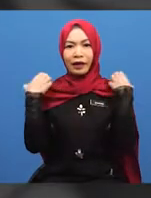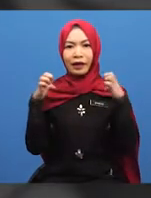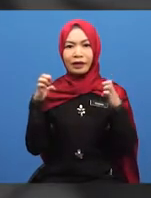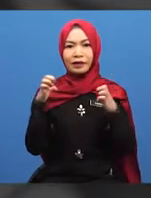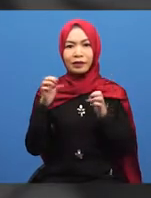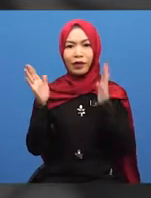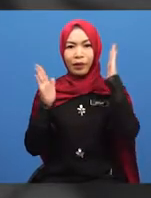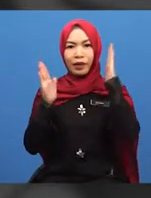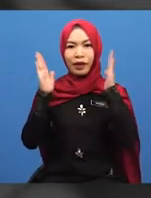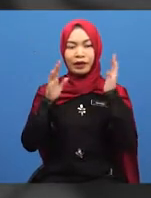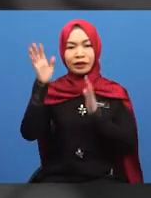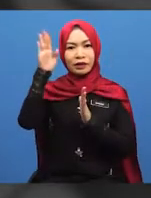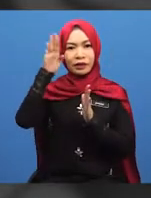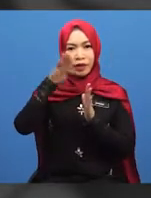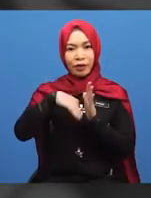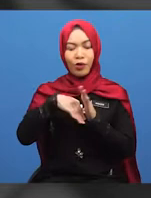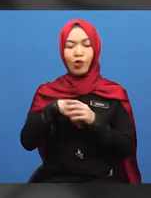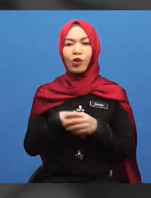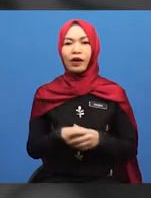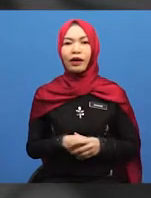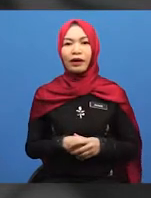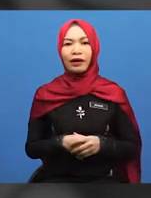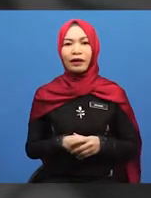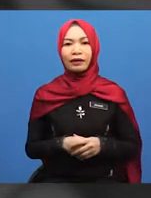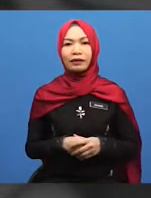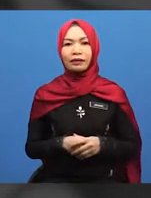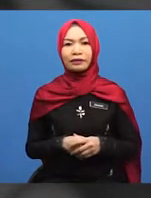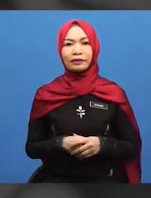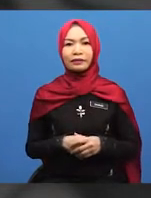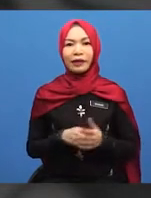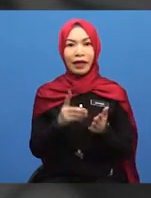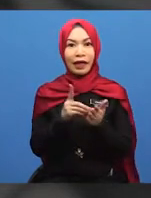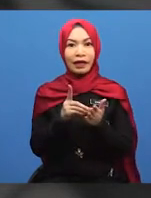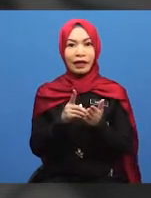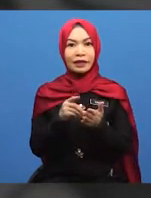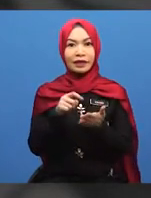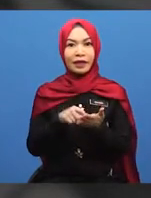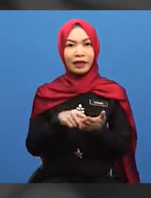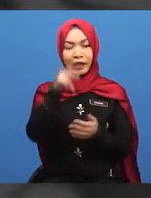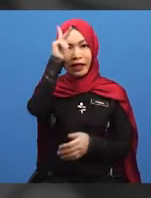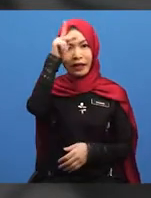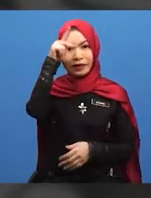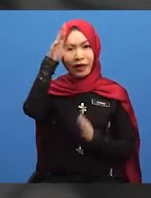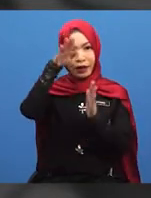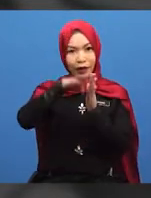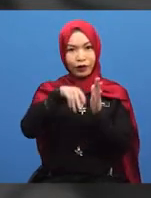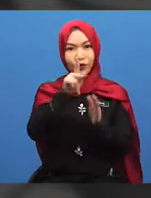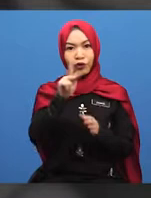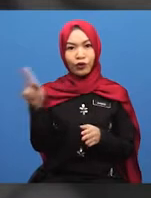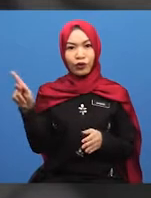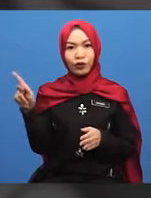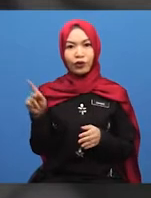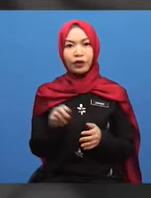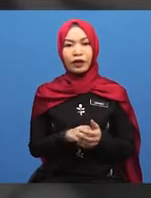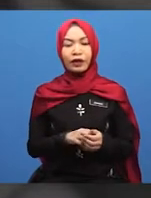Ini adalah kerana dasar devaluasi adalah dasar kerajaan yang menurunkan nilai ringgit Malaysia